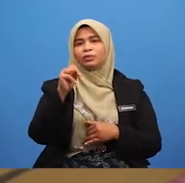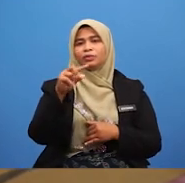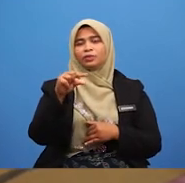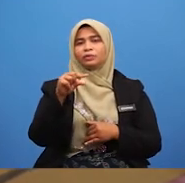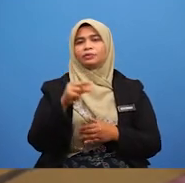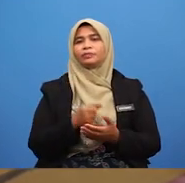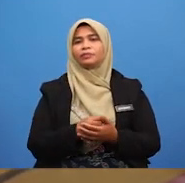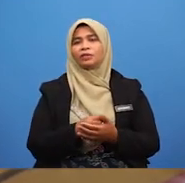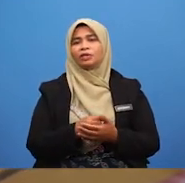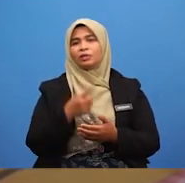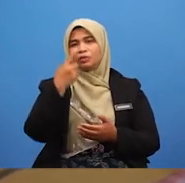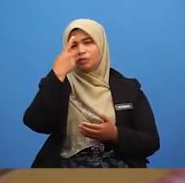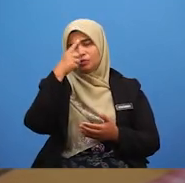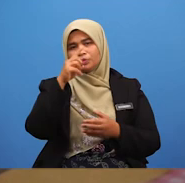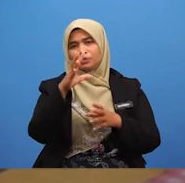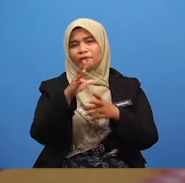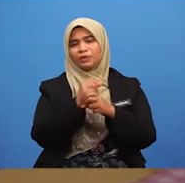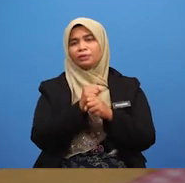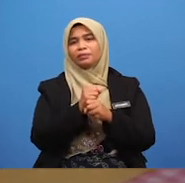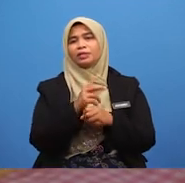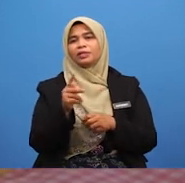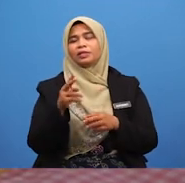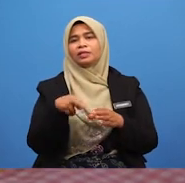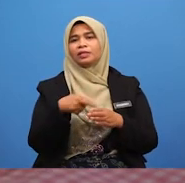Kerana bagi mendapatkan hasil yang